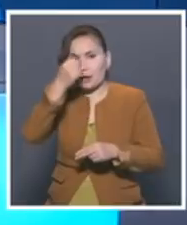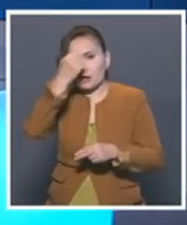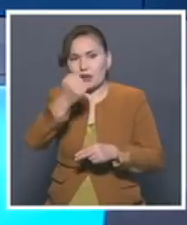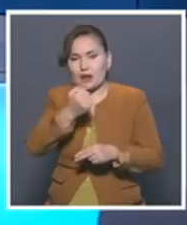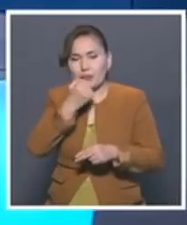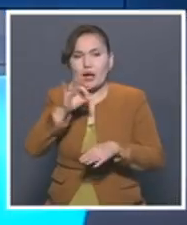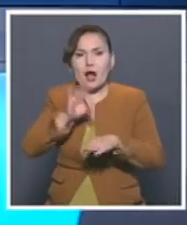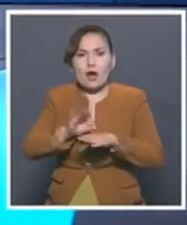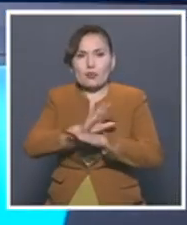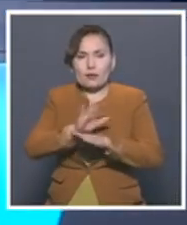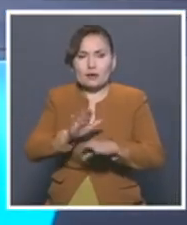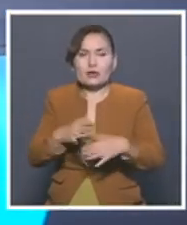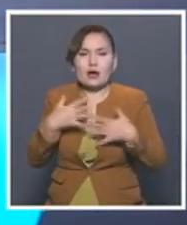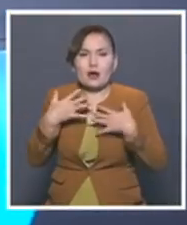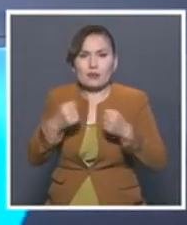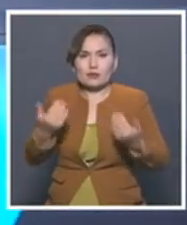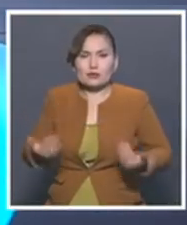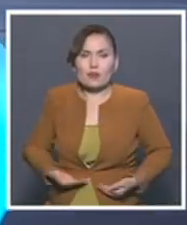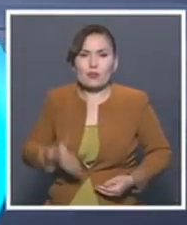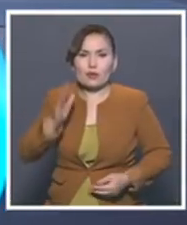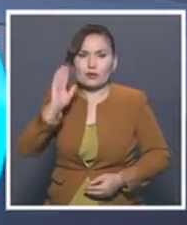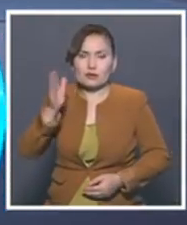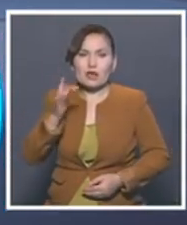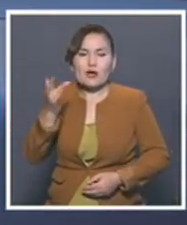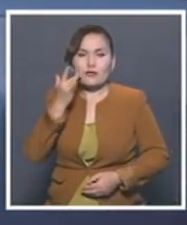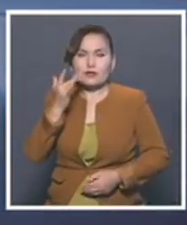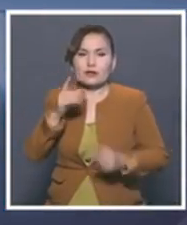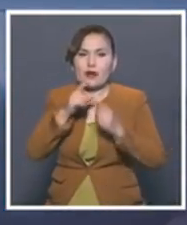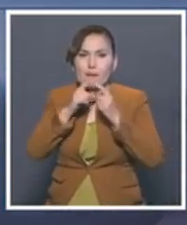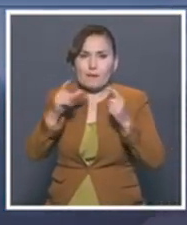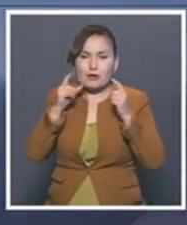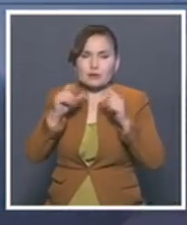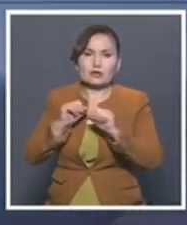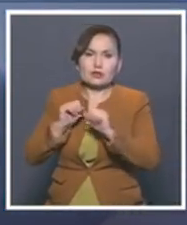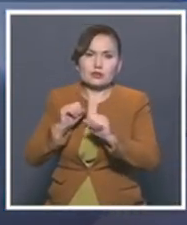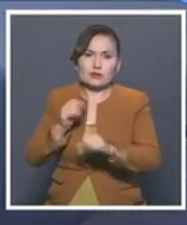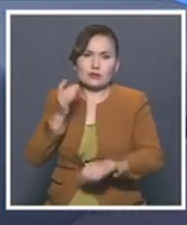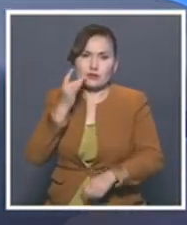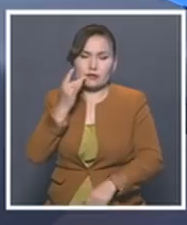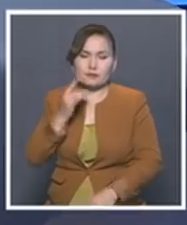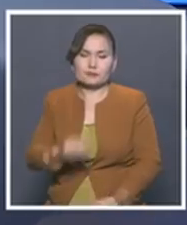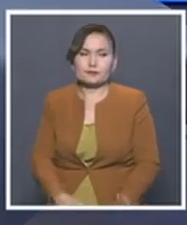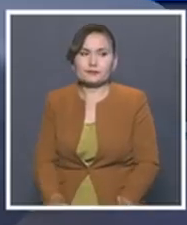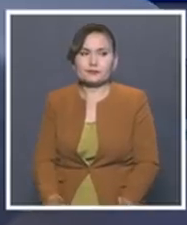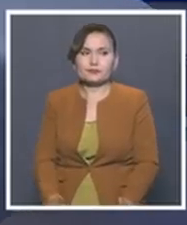рахмет, ауырмаңыздар, аман болыңыздар, ол үшін үнемі маска тағып жүріңіздер.